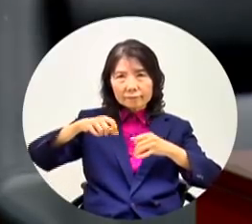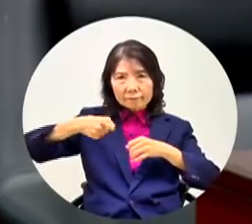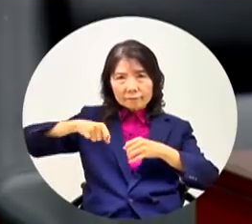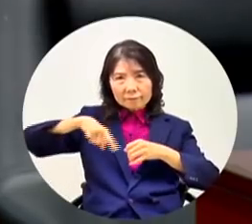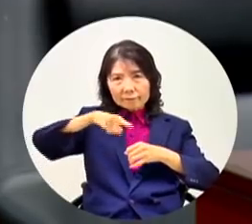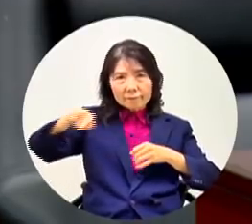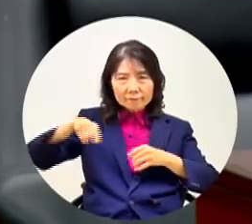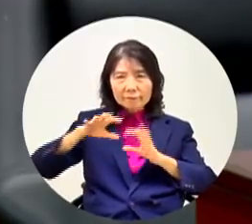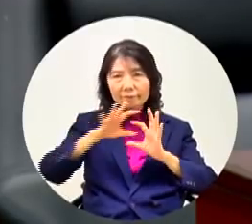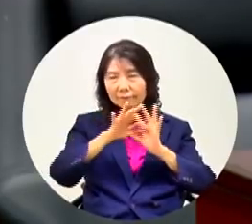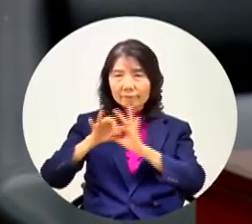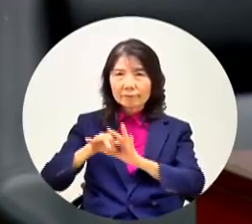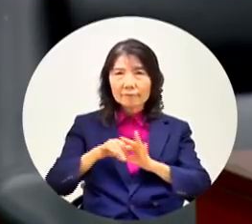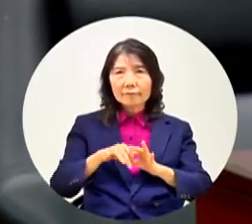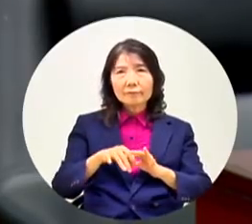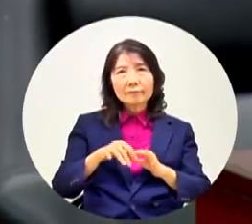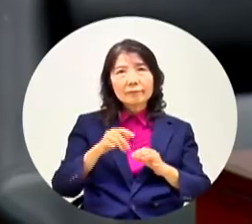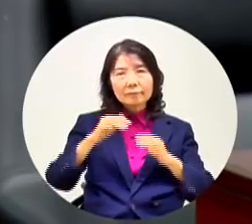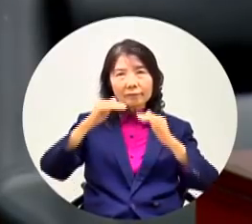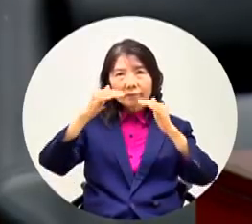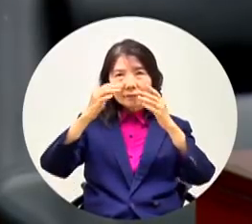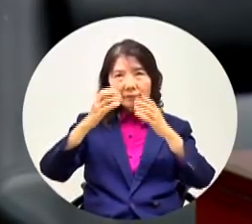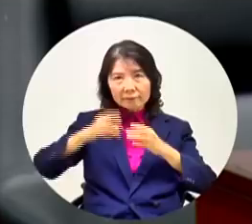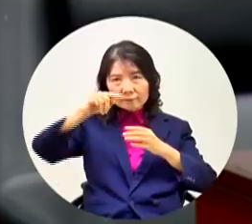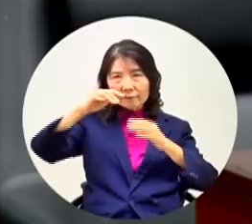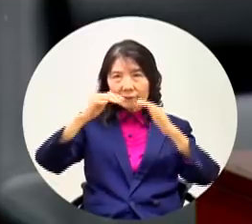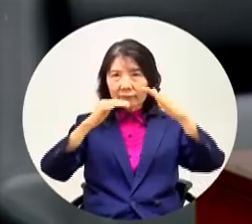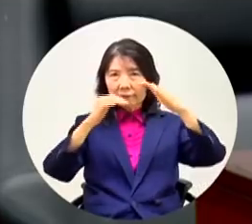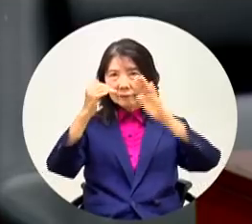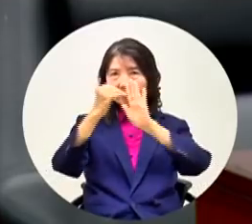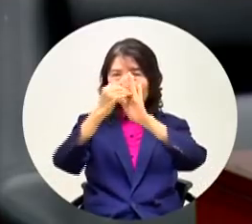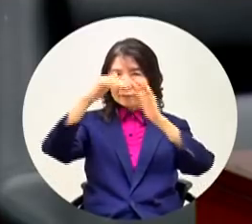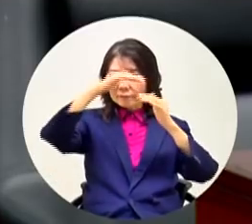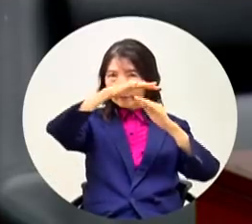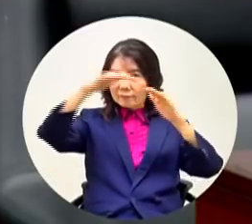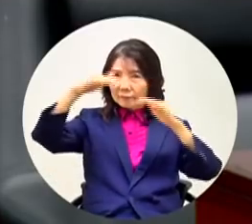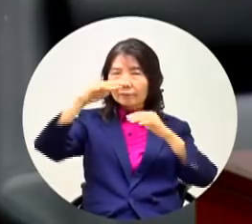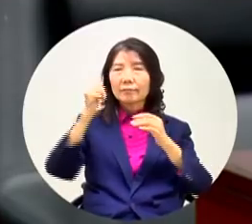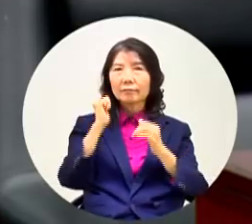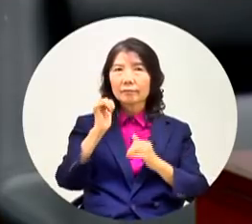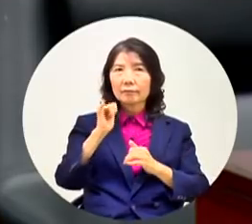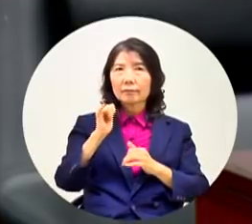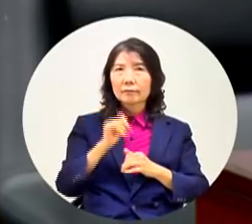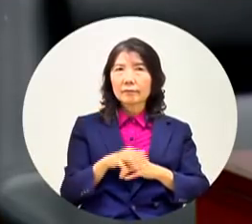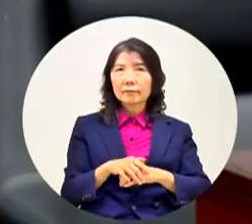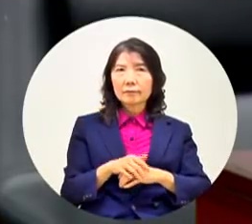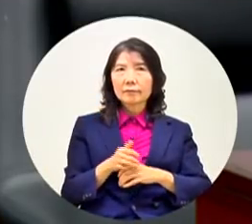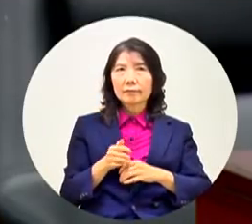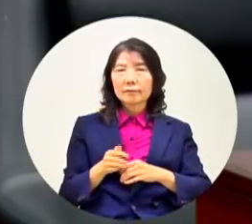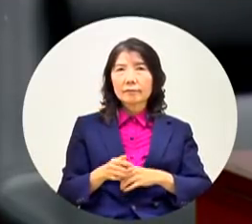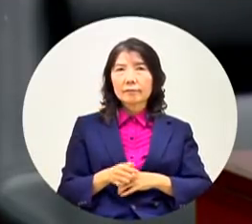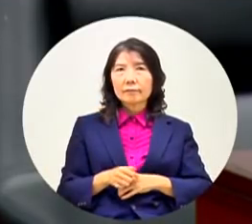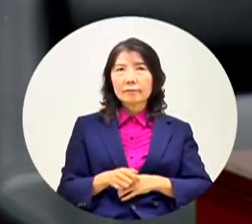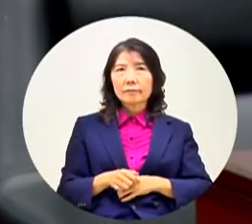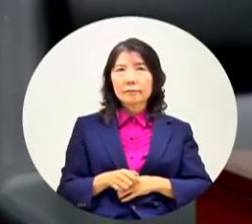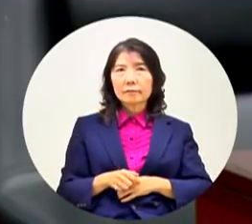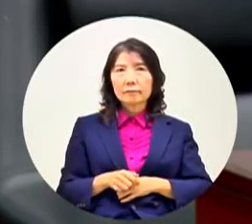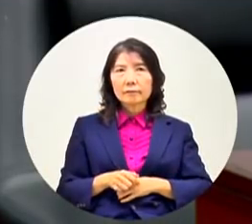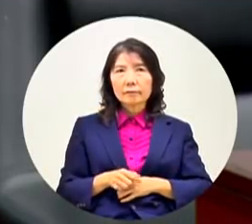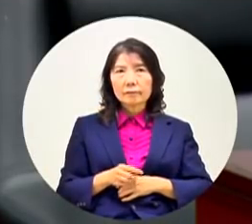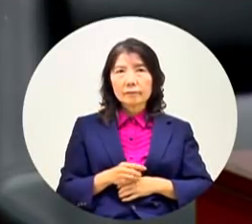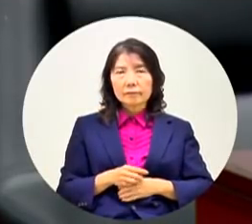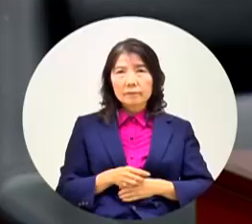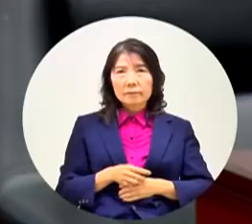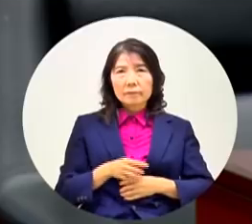是要甲恁肯定。当然，我要介绍的讲，但是咧，有一个部分的讲，即马他设计